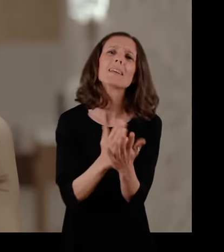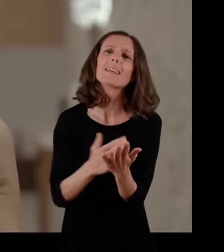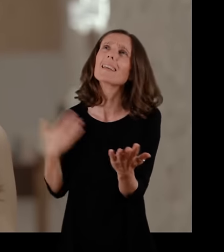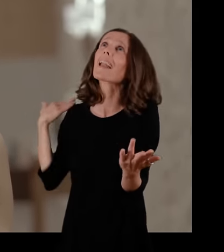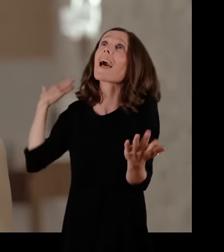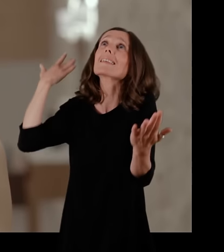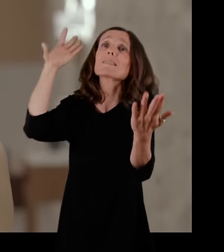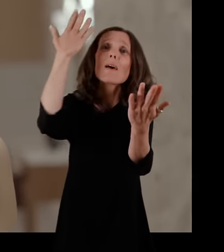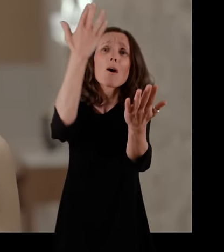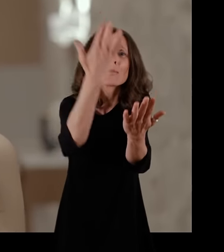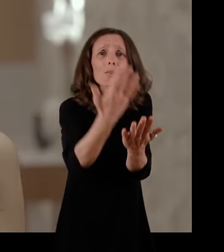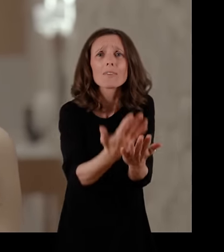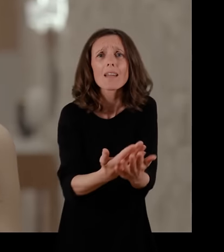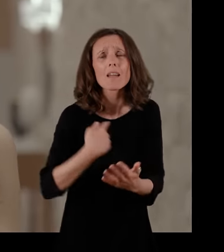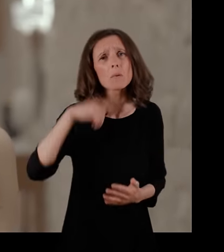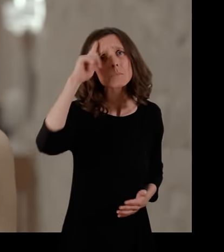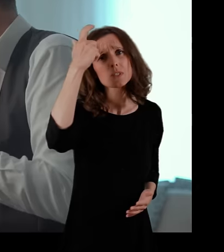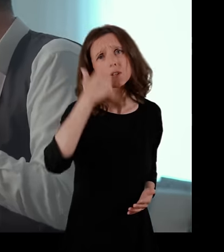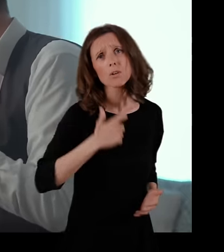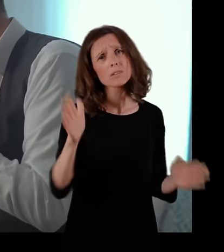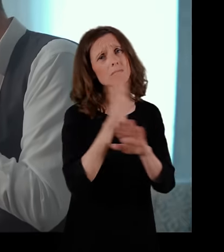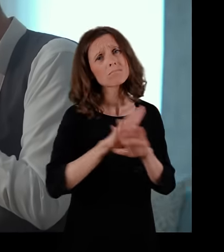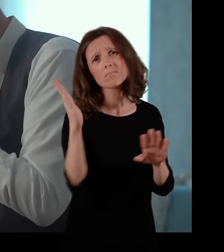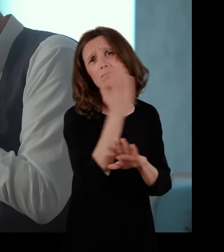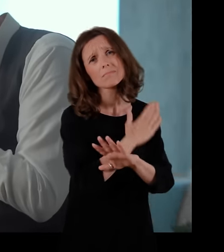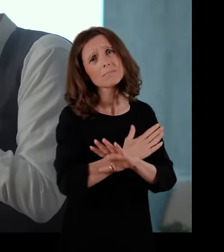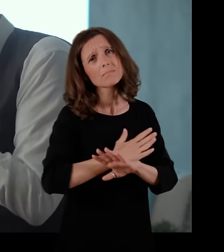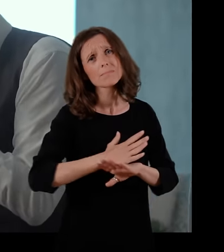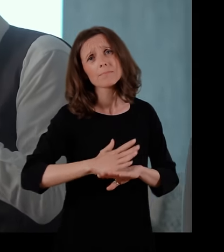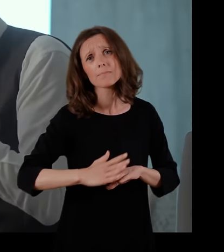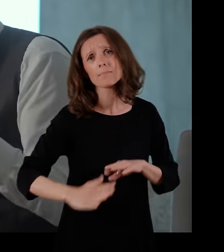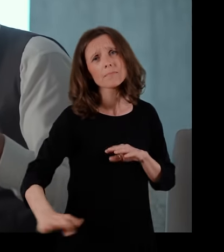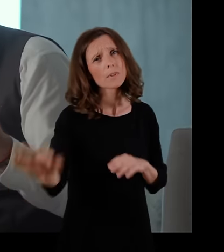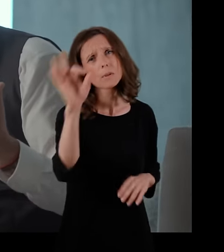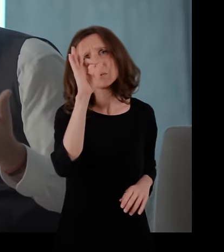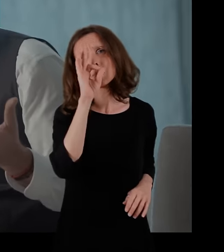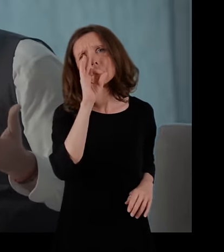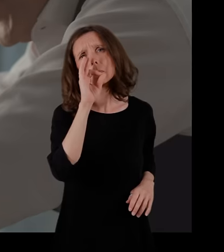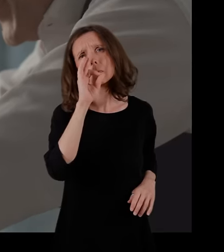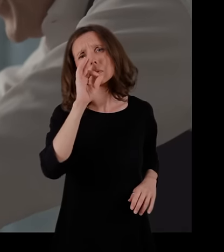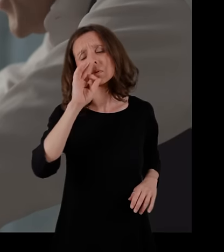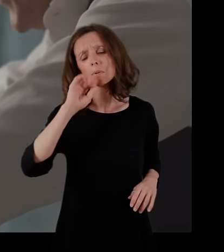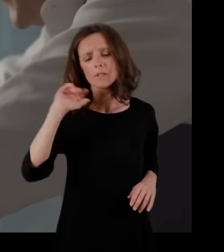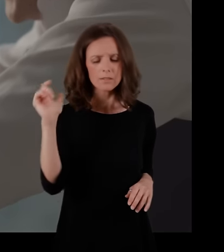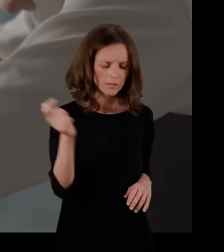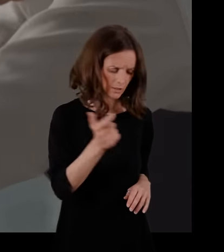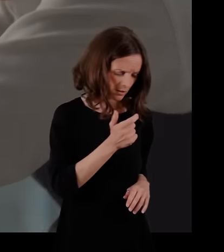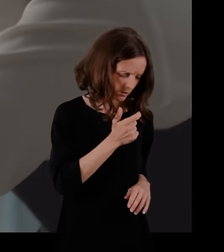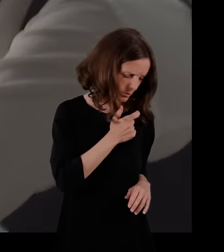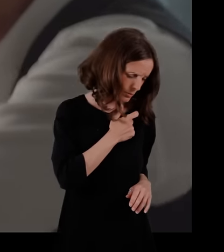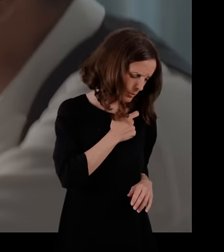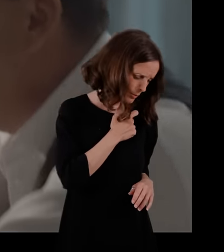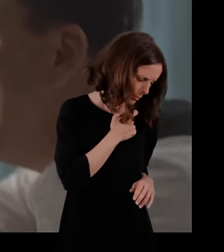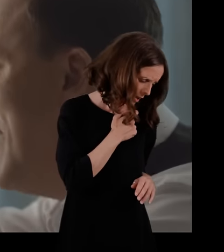si bila sve ovo vrijeme, mislio sam da je kasno već.